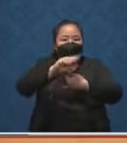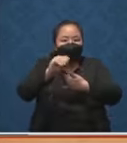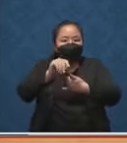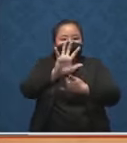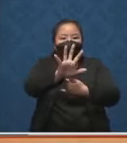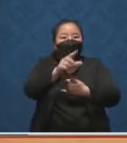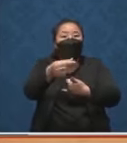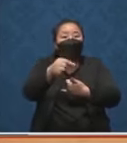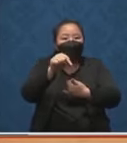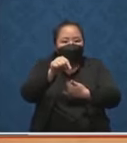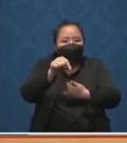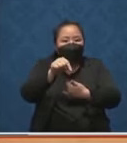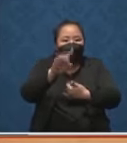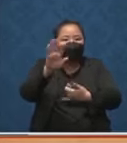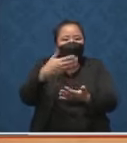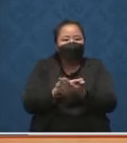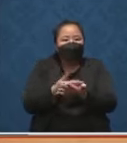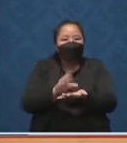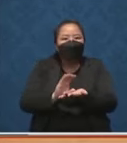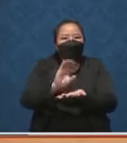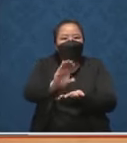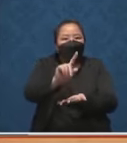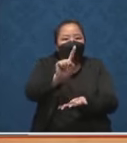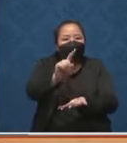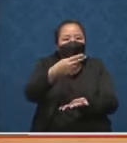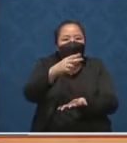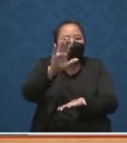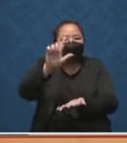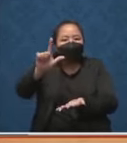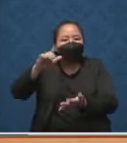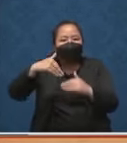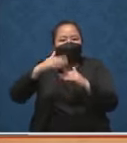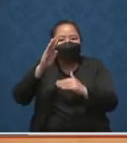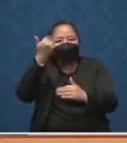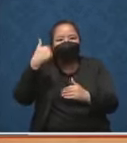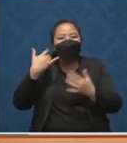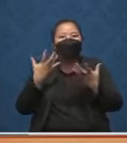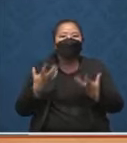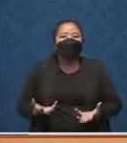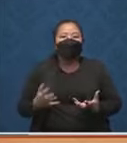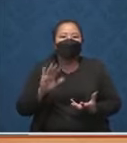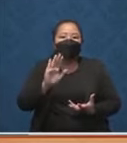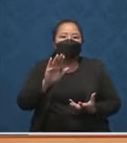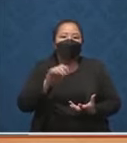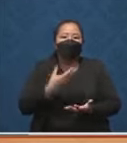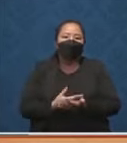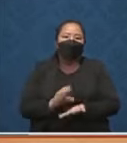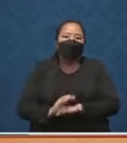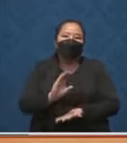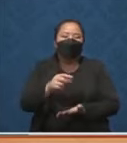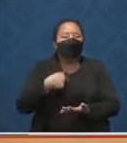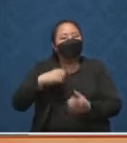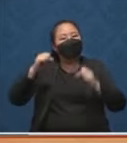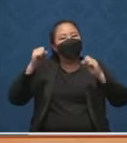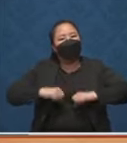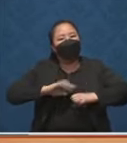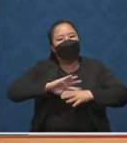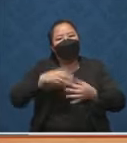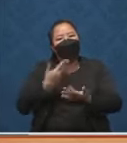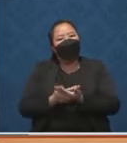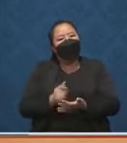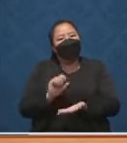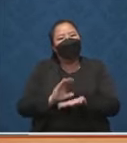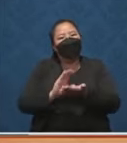ลายหมื่นล้านซึ่งอันนี้เป็นภาระหนักของเขาในการลงทุนซึ่งเขาอาจจะตัดสินใจที่จะลงทุนหรือไม่ลงทุน